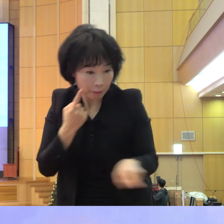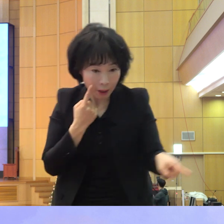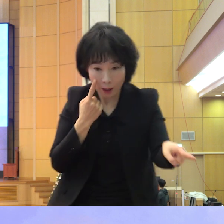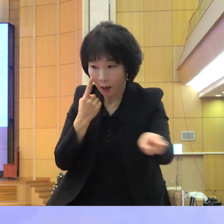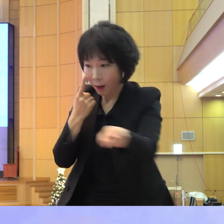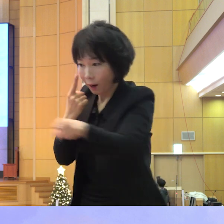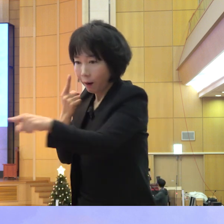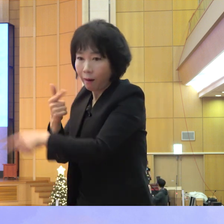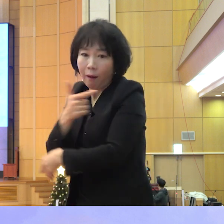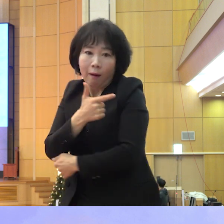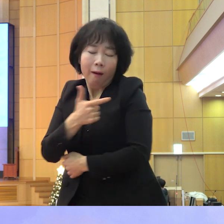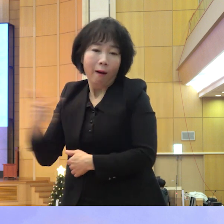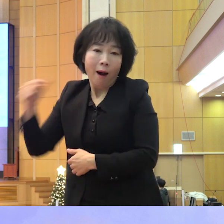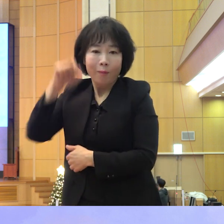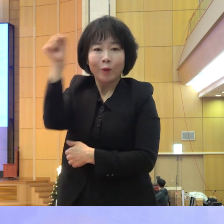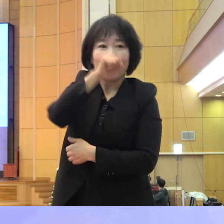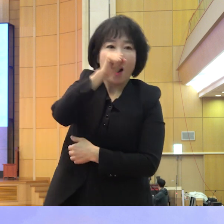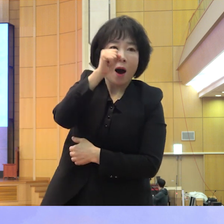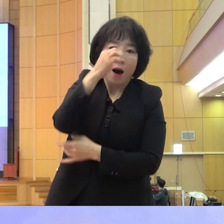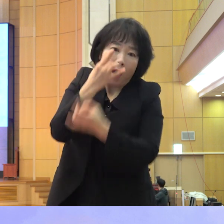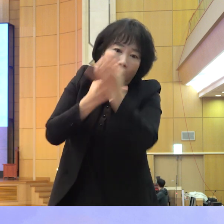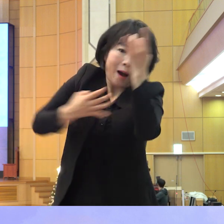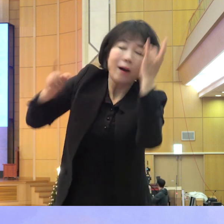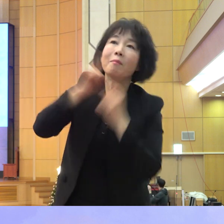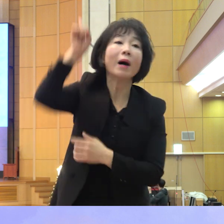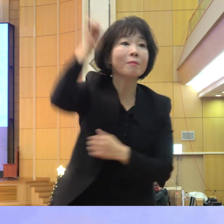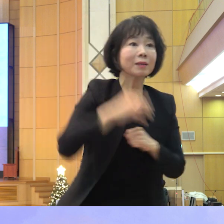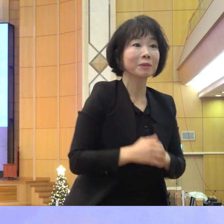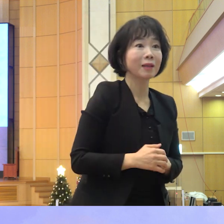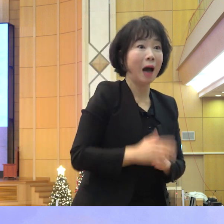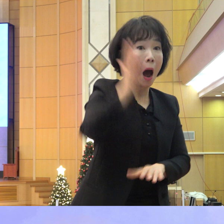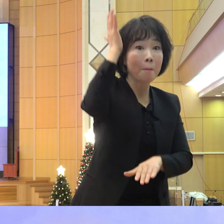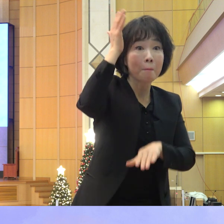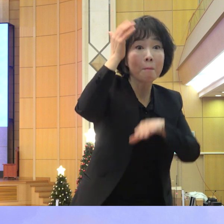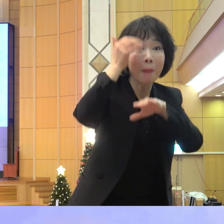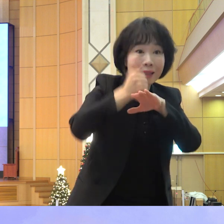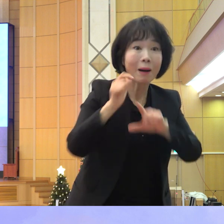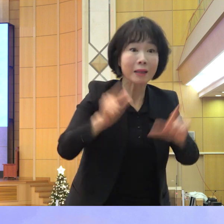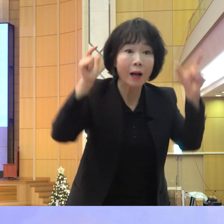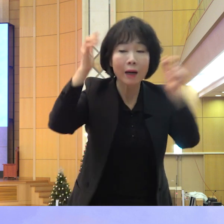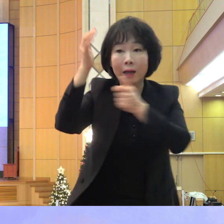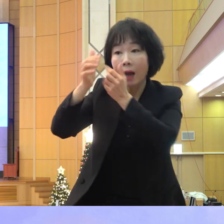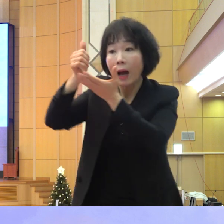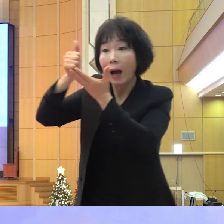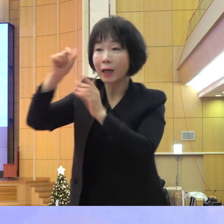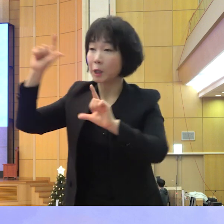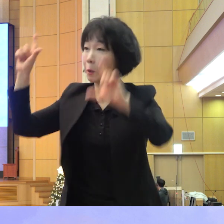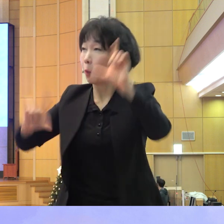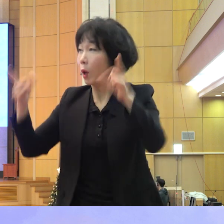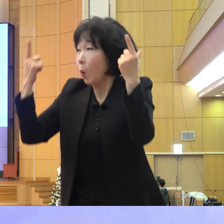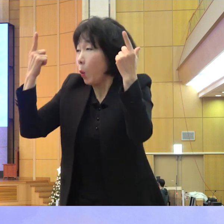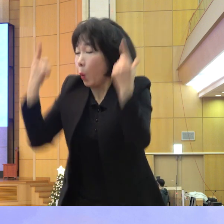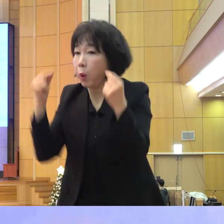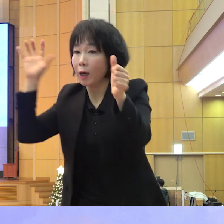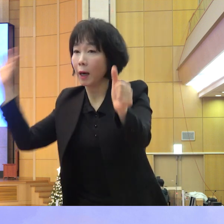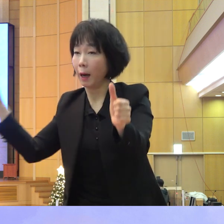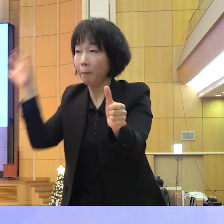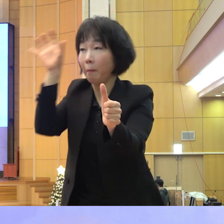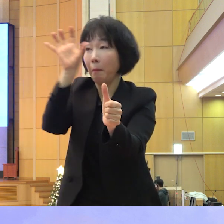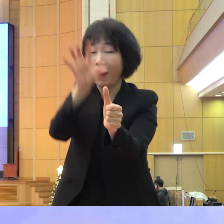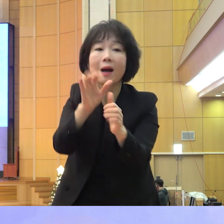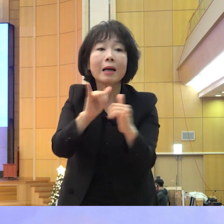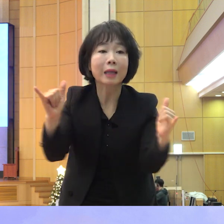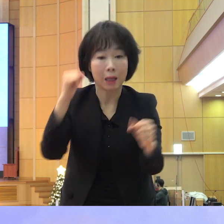보고 하나님 보시기에 좋았더라. 마지막 날 하나님의 형상과